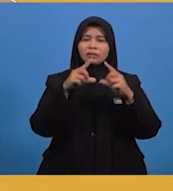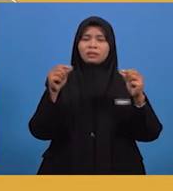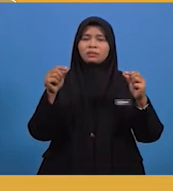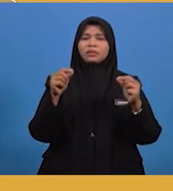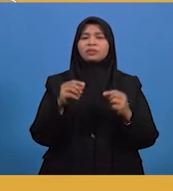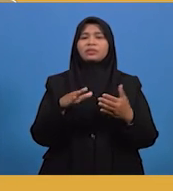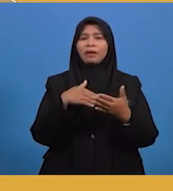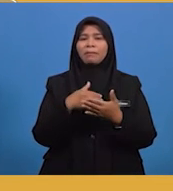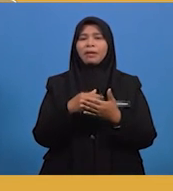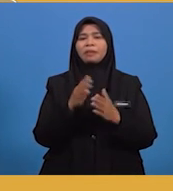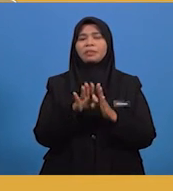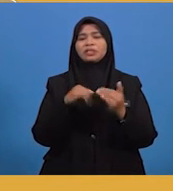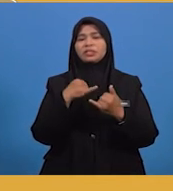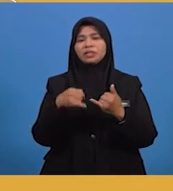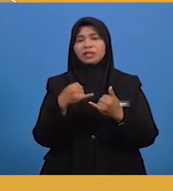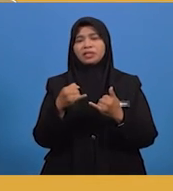menguasai tanah Melayu.